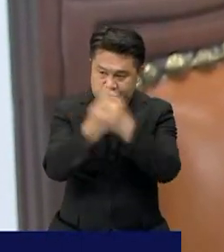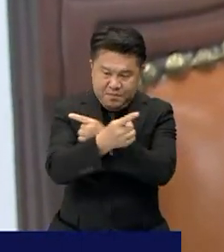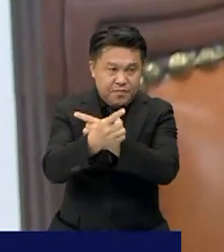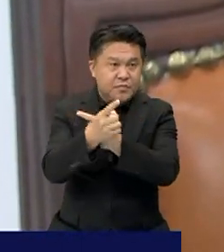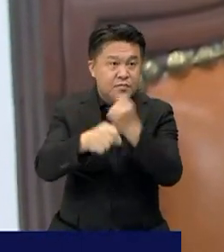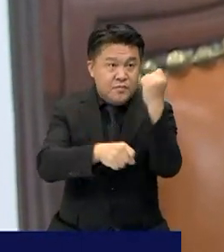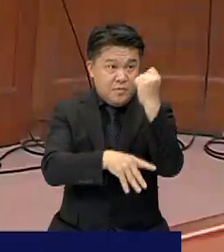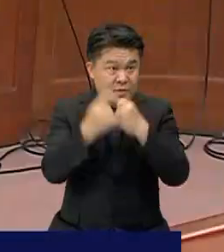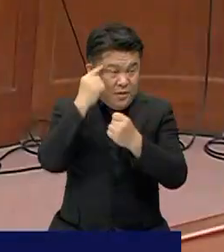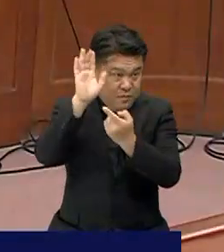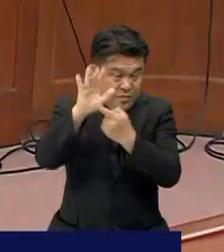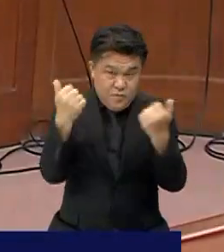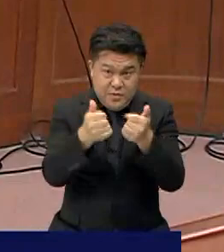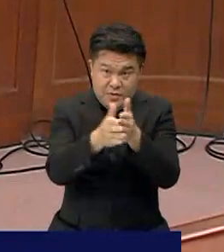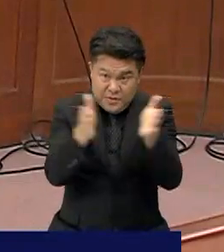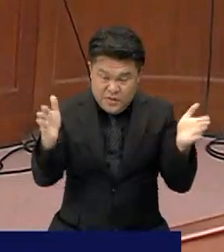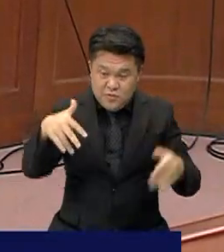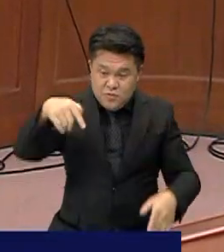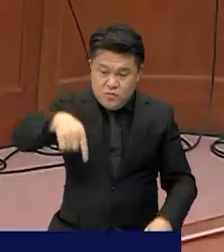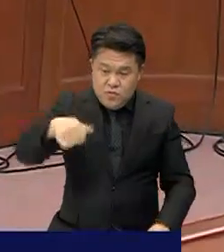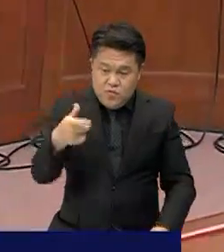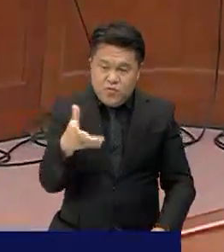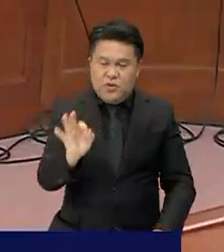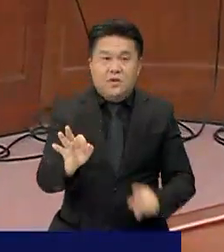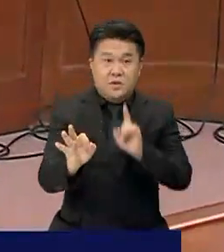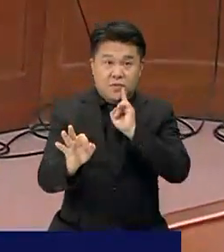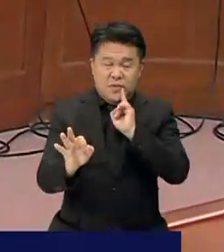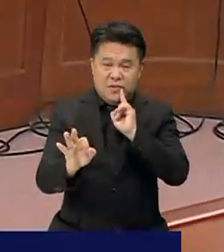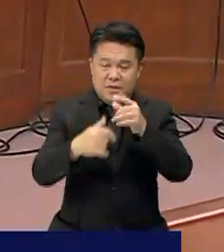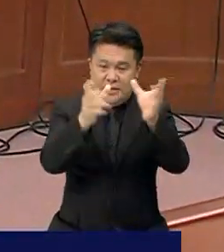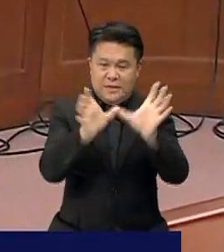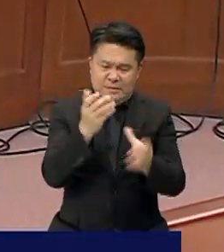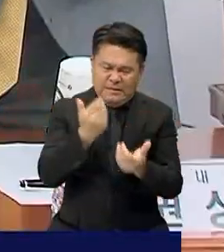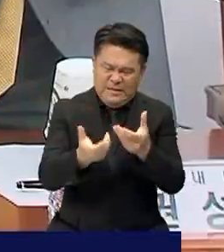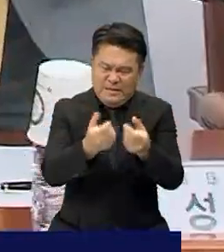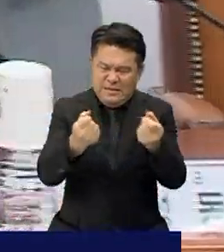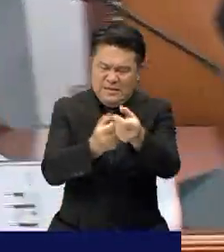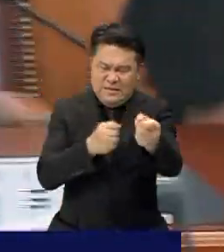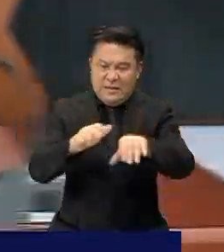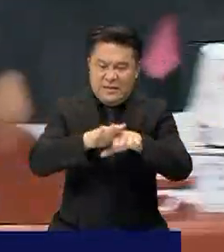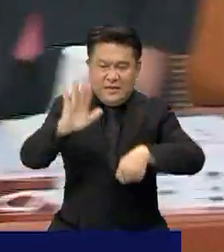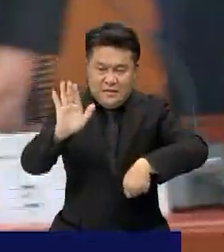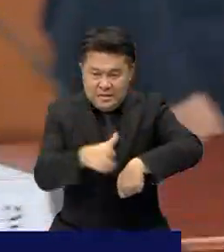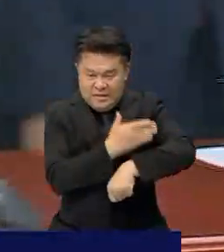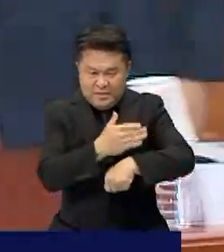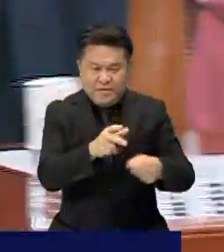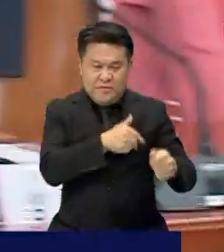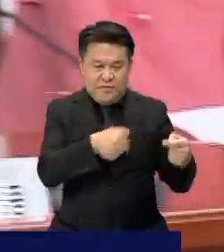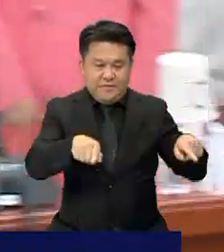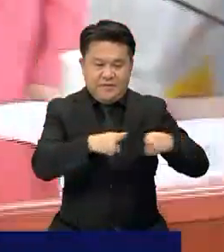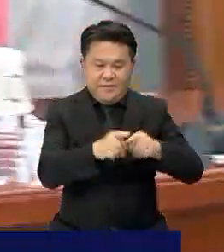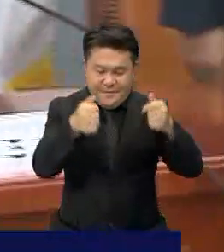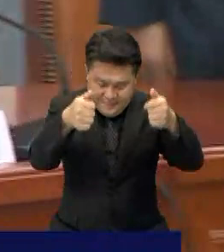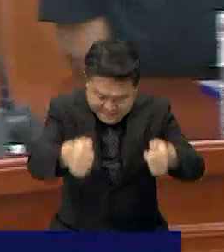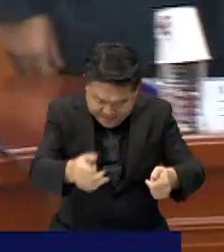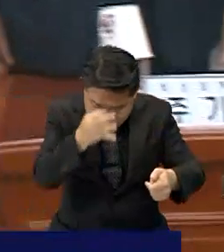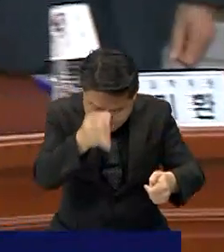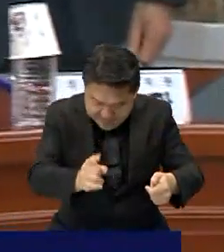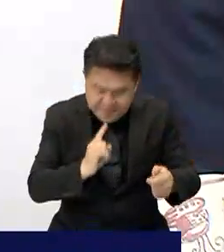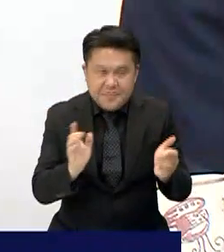주호영 비상대책위원장은 당의 갈등과 분열을 제대로 수습하지 못했다며 비대위원들과 함께 허리 숙여